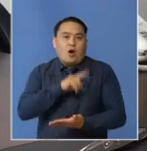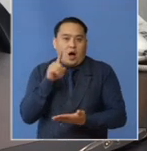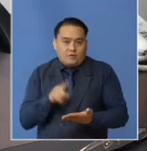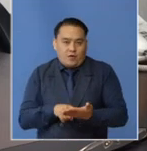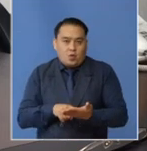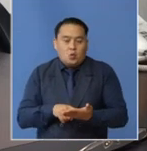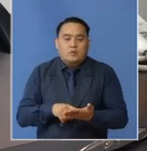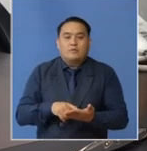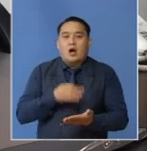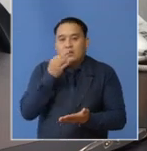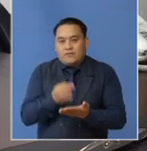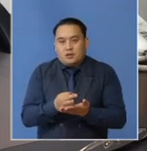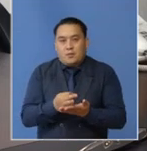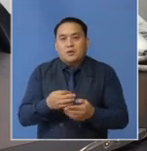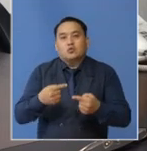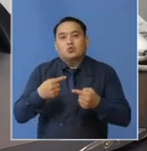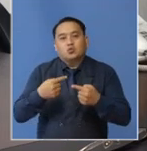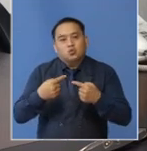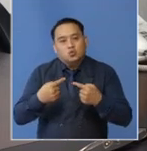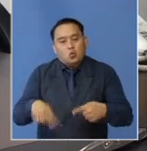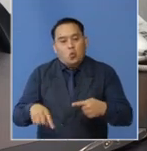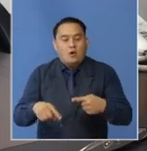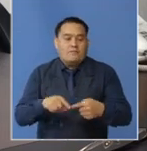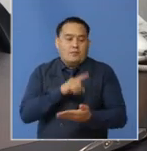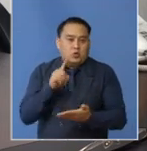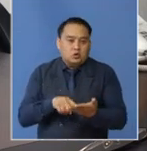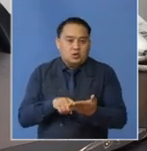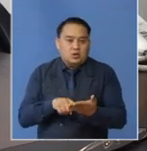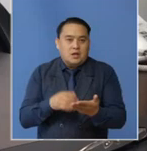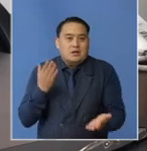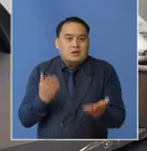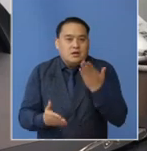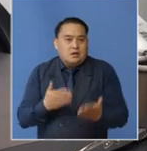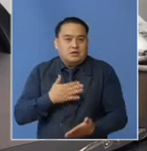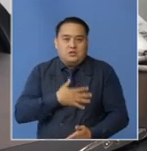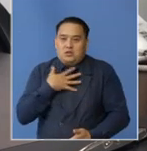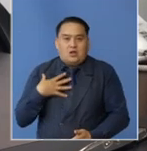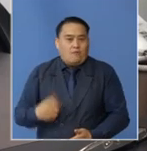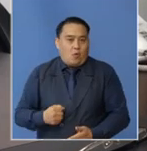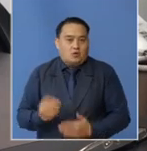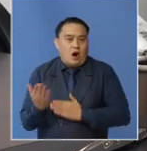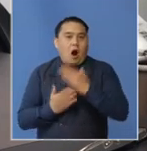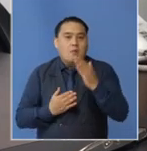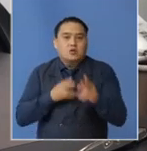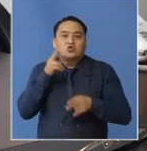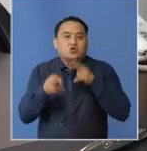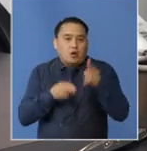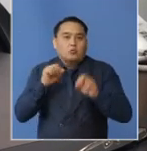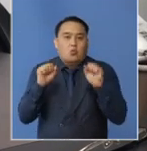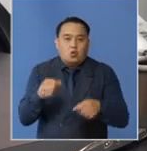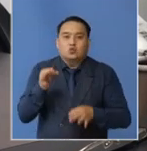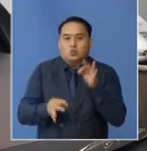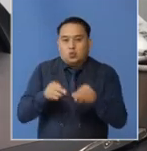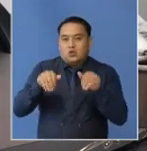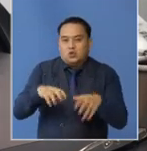не удовлетворены, это же другой вопрос. Они имеют право, если не удовлетворены, обращаться к вышестоящему или в судебном